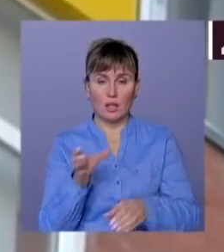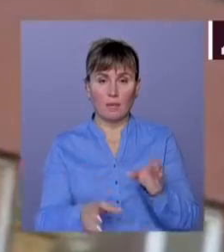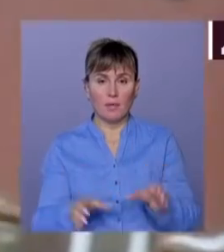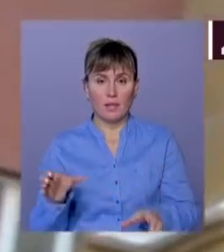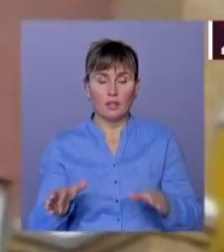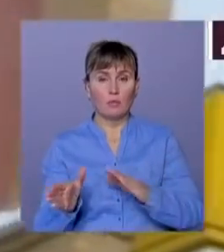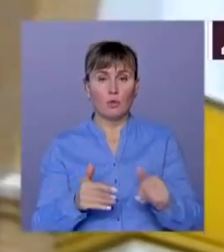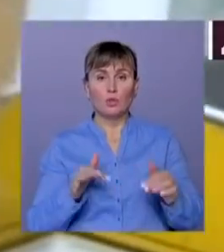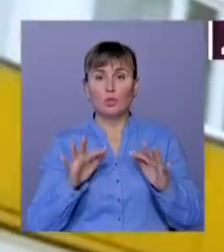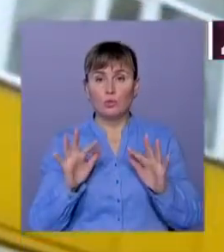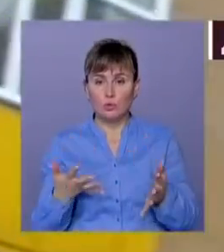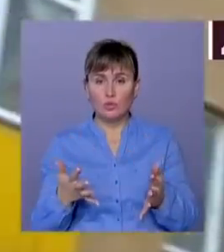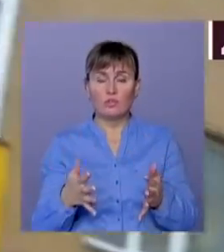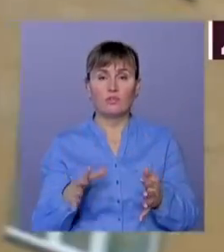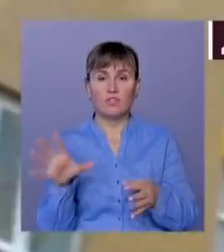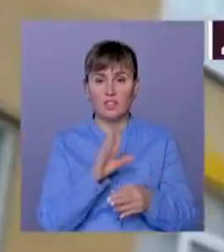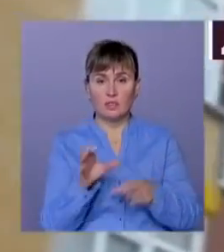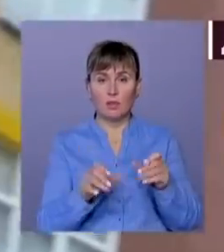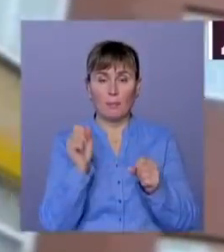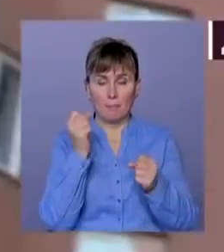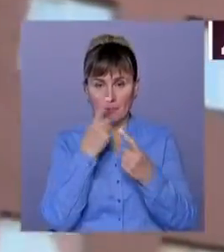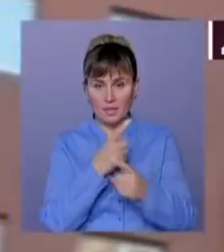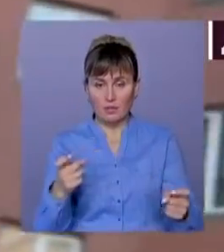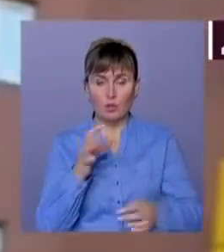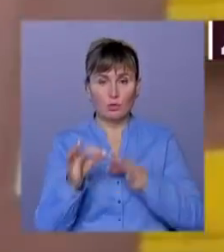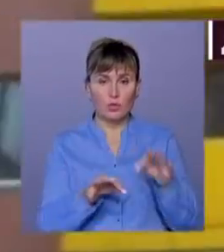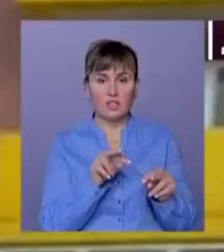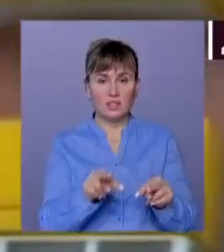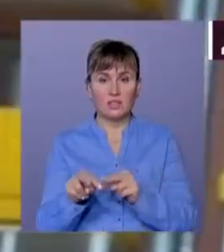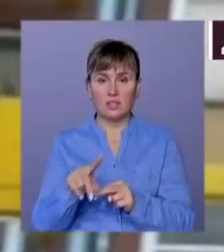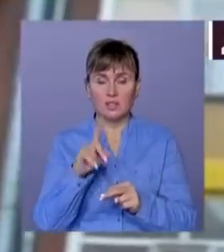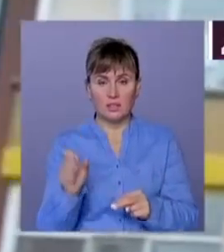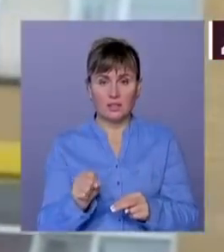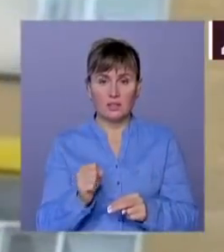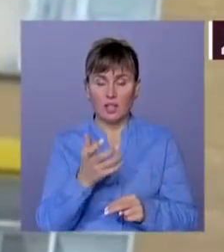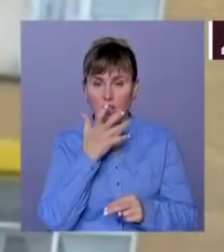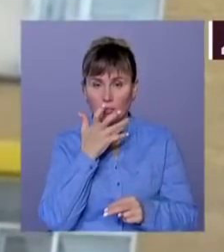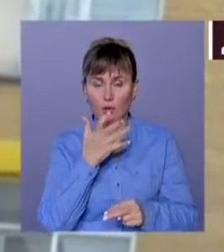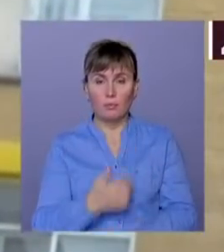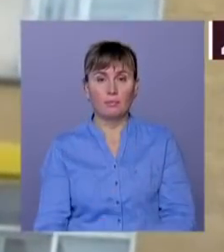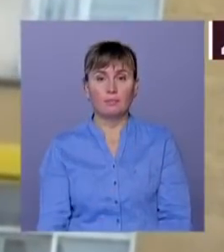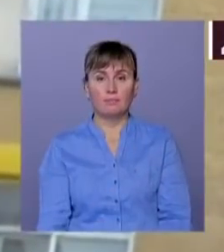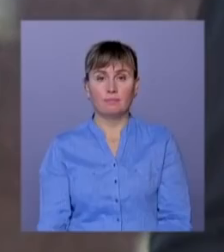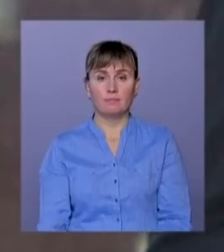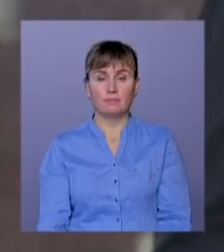отопление. После случившегося всем тепловикам поручили круглосуточно следить за объектами теплоснабжения.